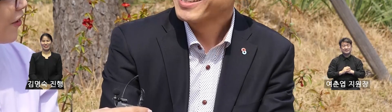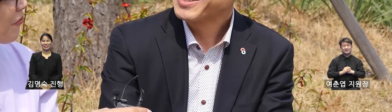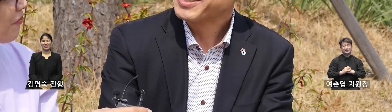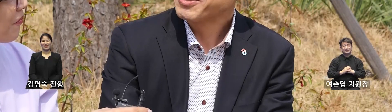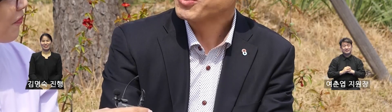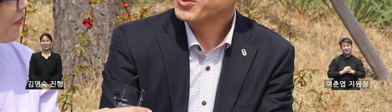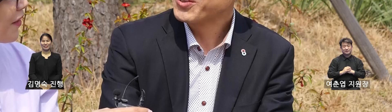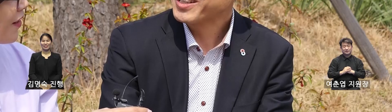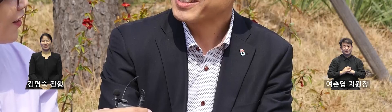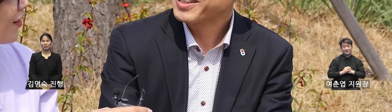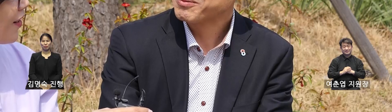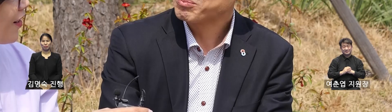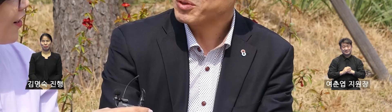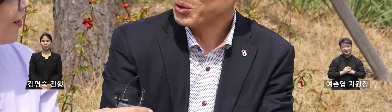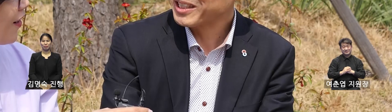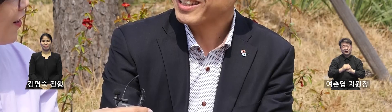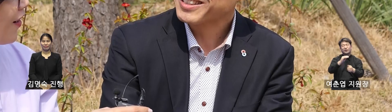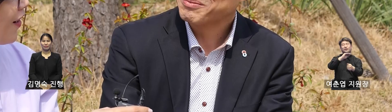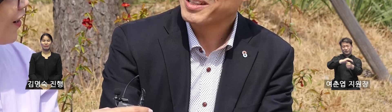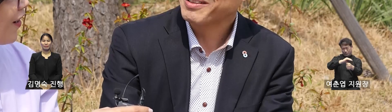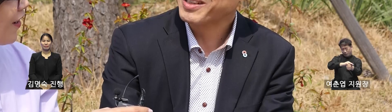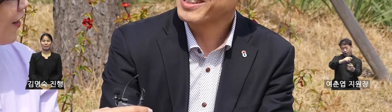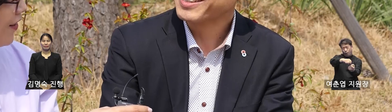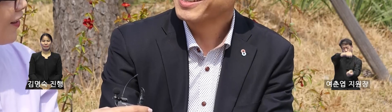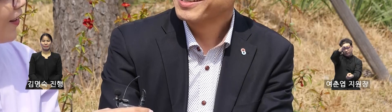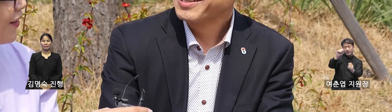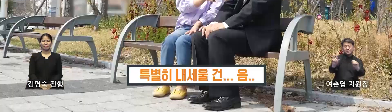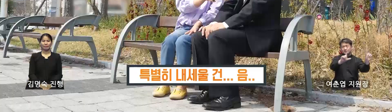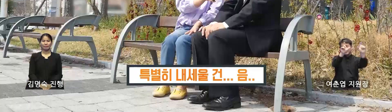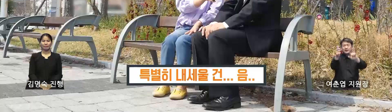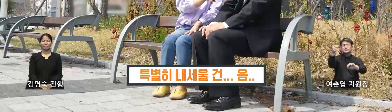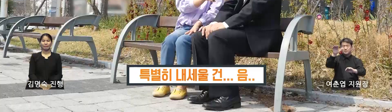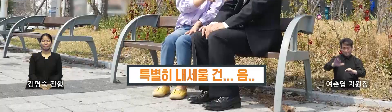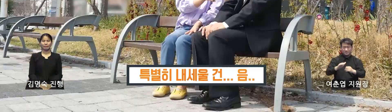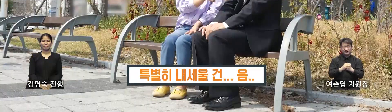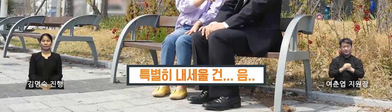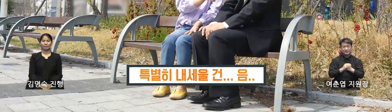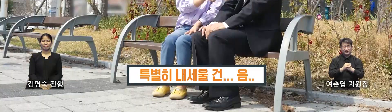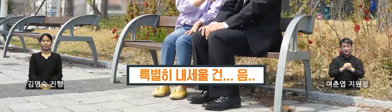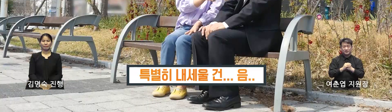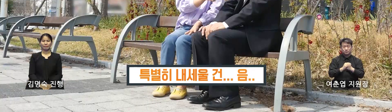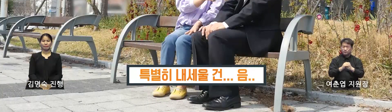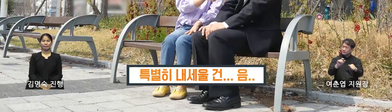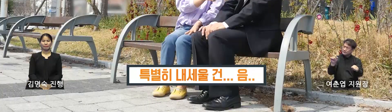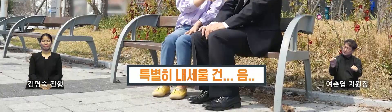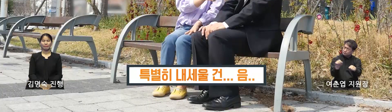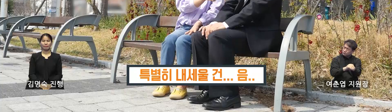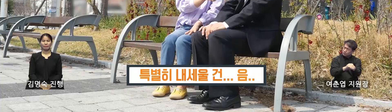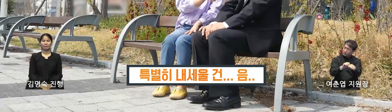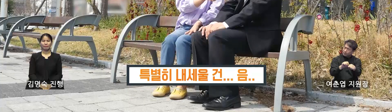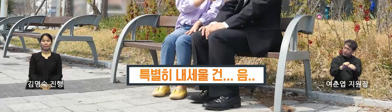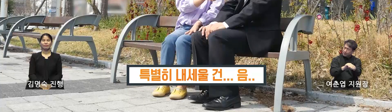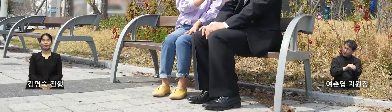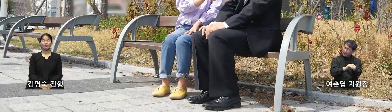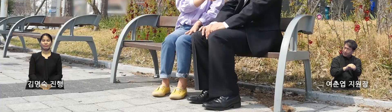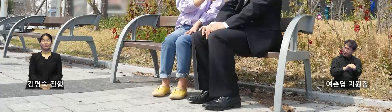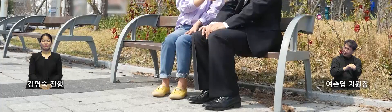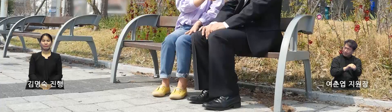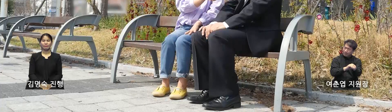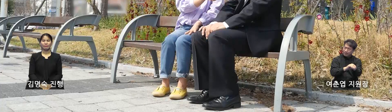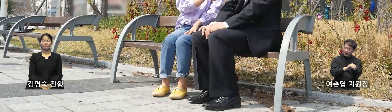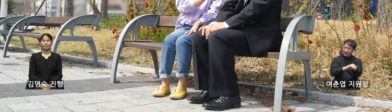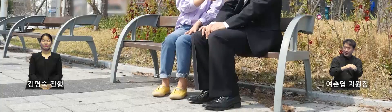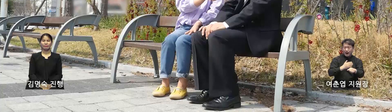참 경상도에 제가 뭐 오래 살았습니다만은 특별하게 이렇다 할 내세울